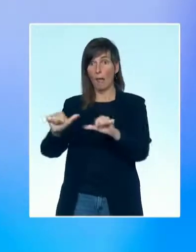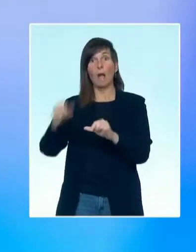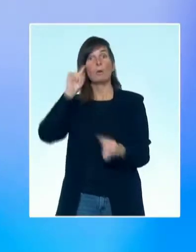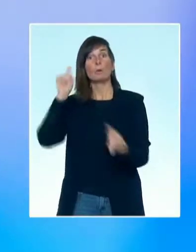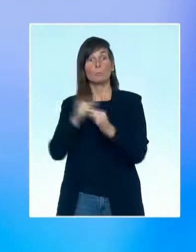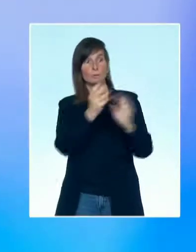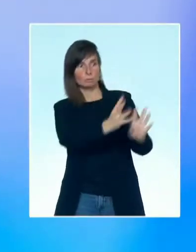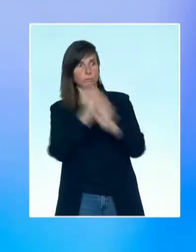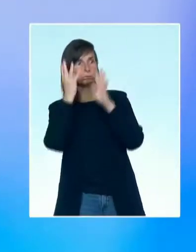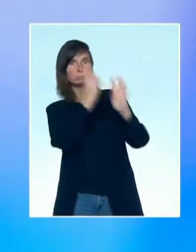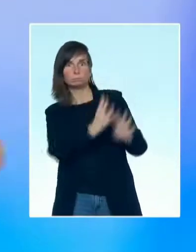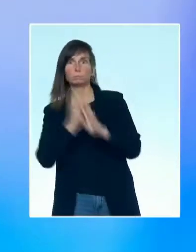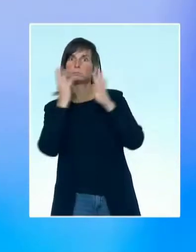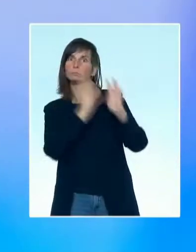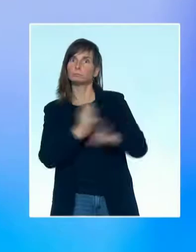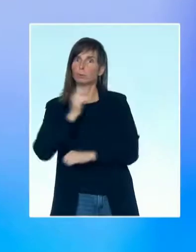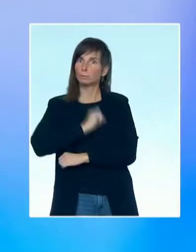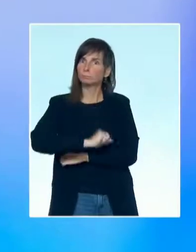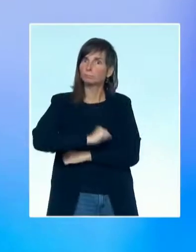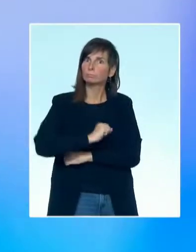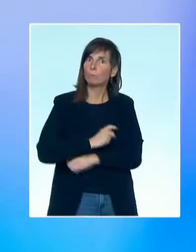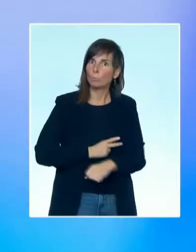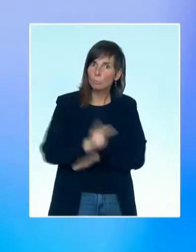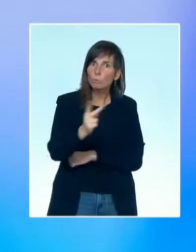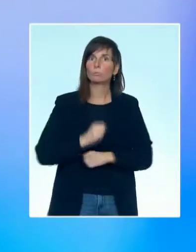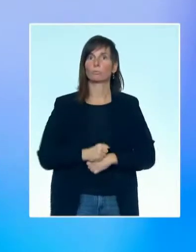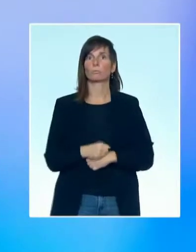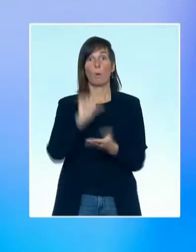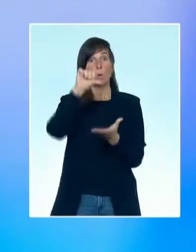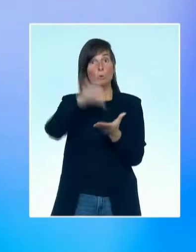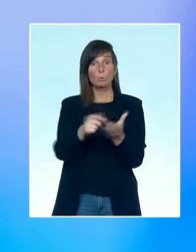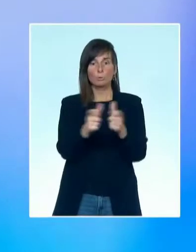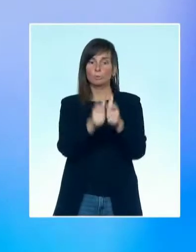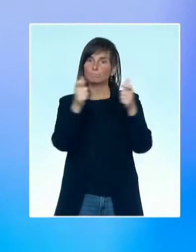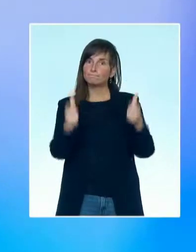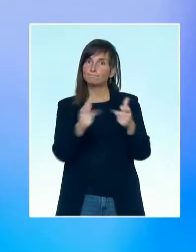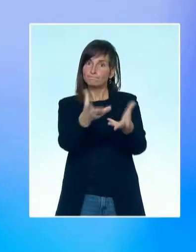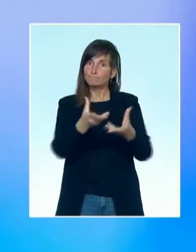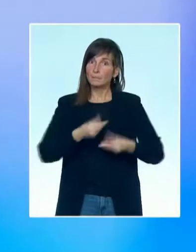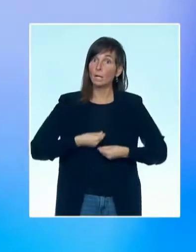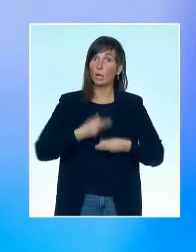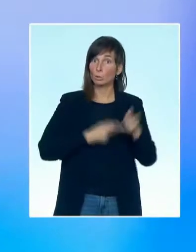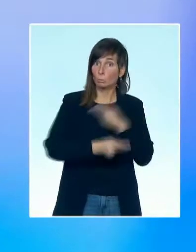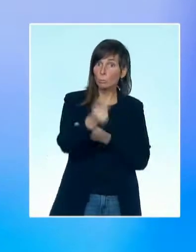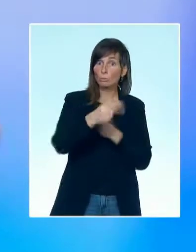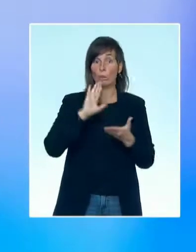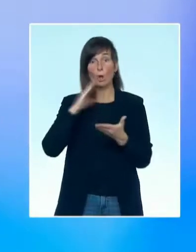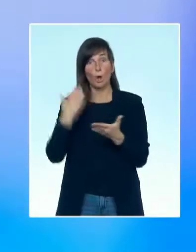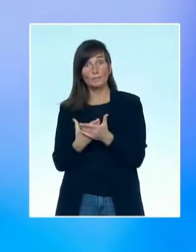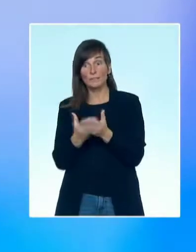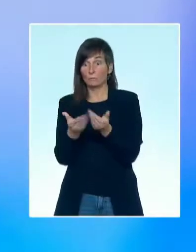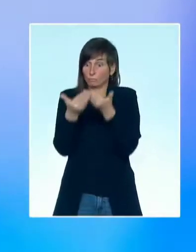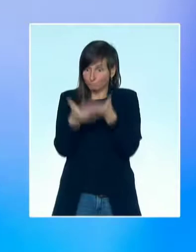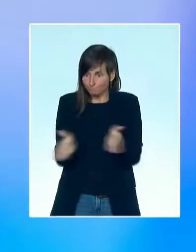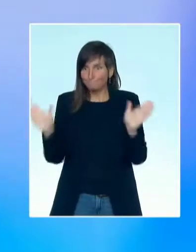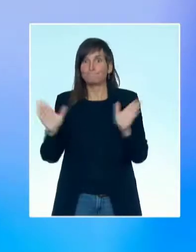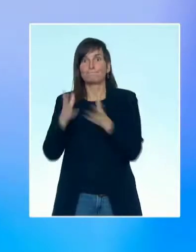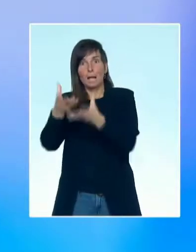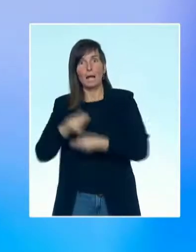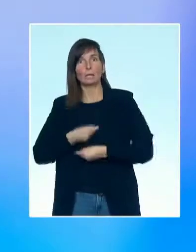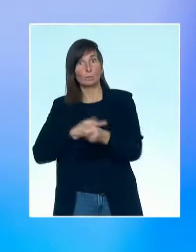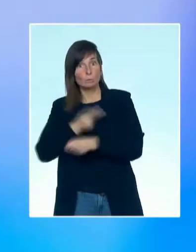rythme, ouvrir de nouveaux centres et proposer plus de créneaux de rendez-vous, ou même, pour certains